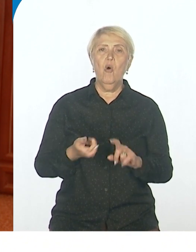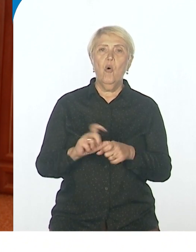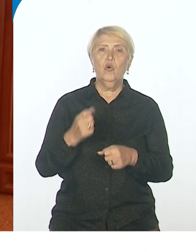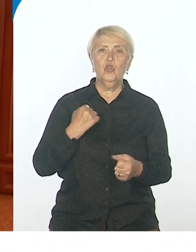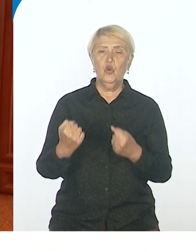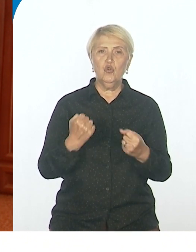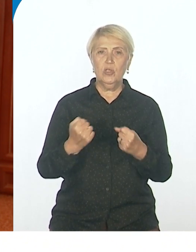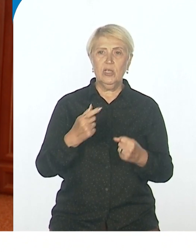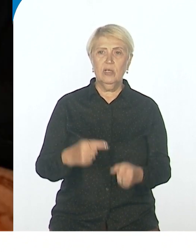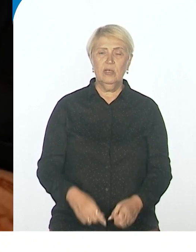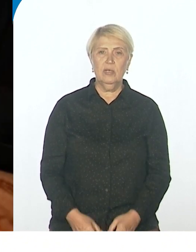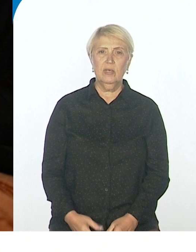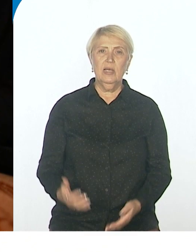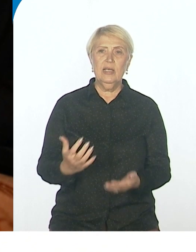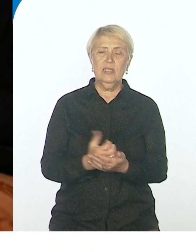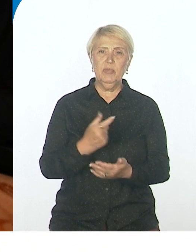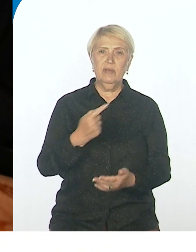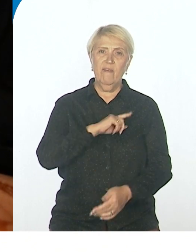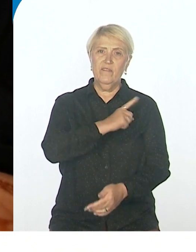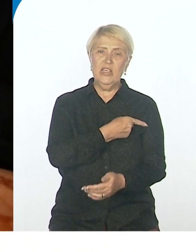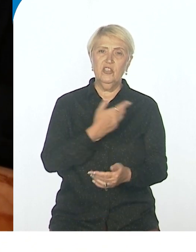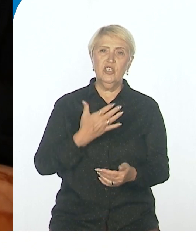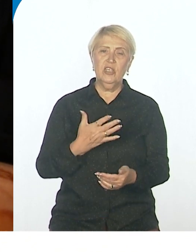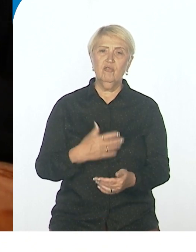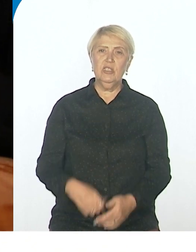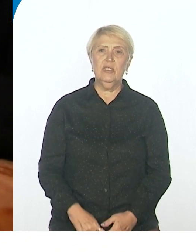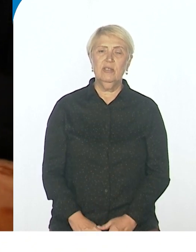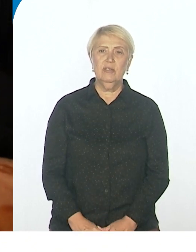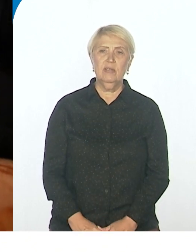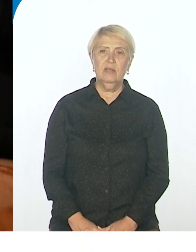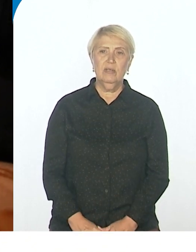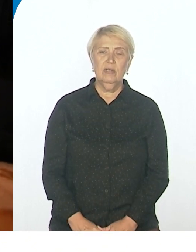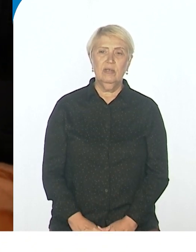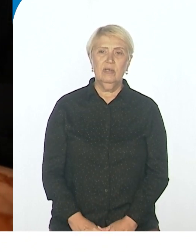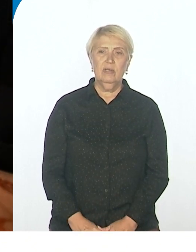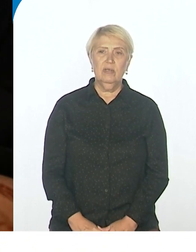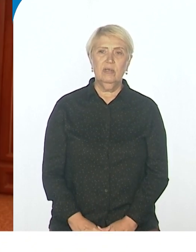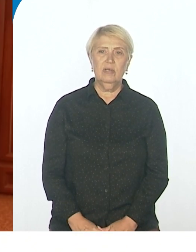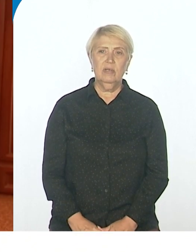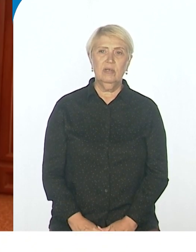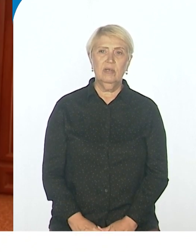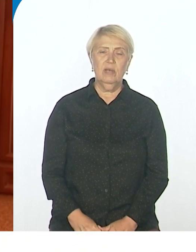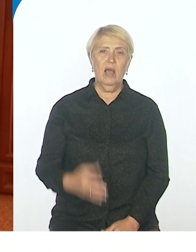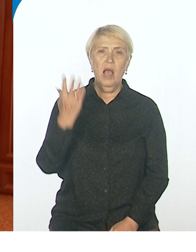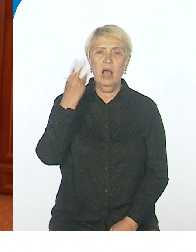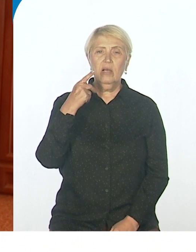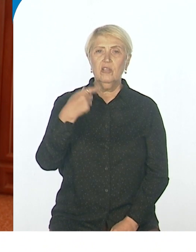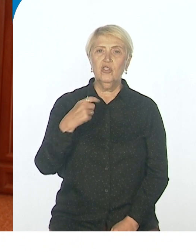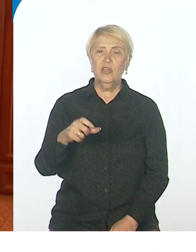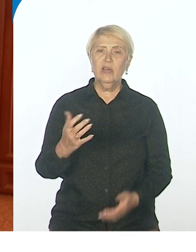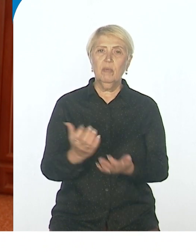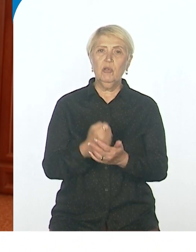мощная. С применением, как говорится, физической силы в мой адрес. Когда ты получаешь затрещины, самые абсолютно